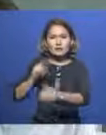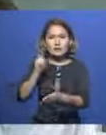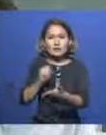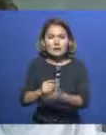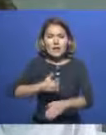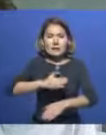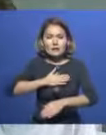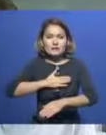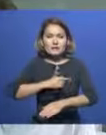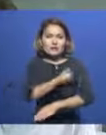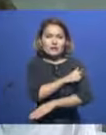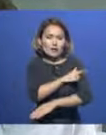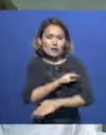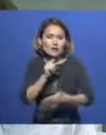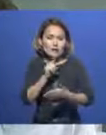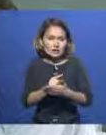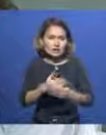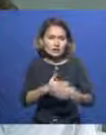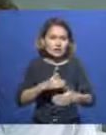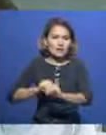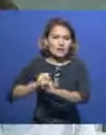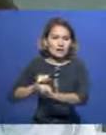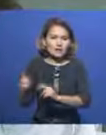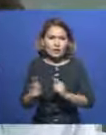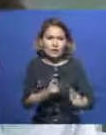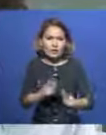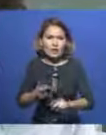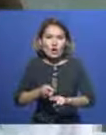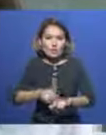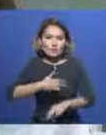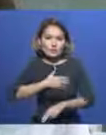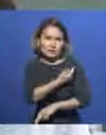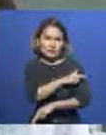кетпеуін қамтамасыз етуіміз қажет. Бүгінгі күні эпидемиолог дәрігерлермен бұл жағында қарастырып жатырмыз.